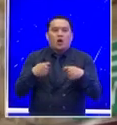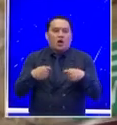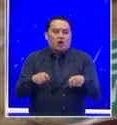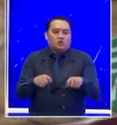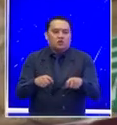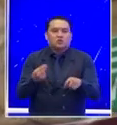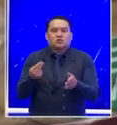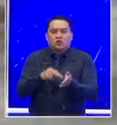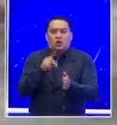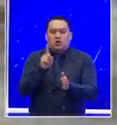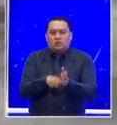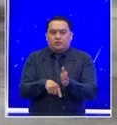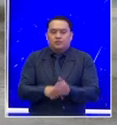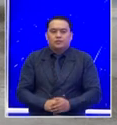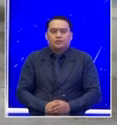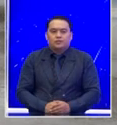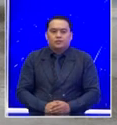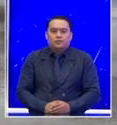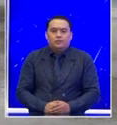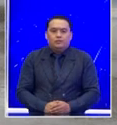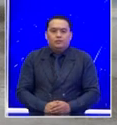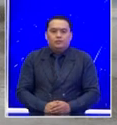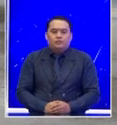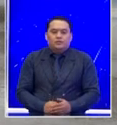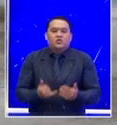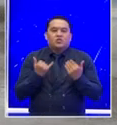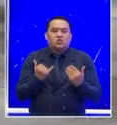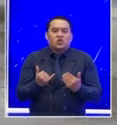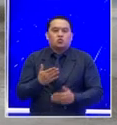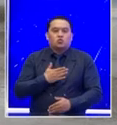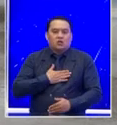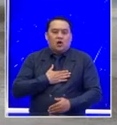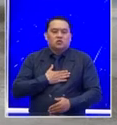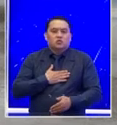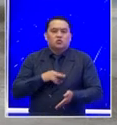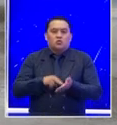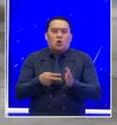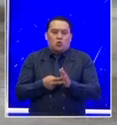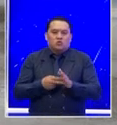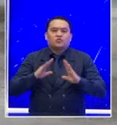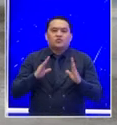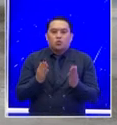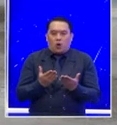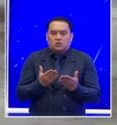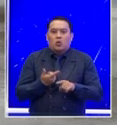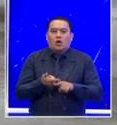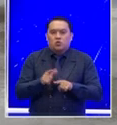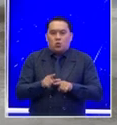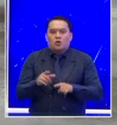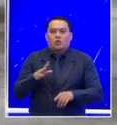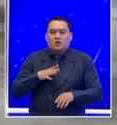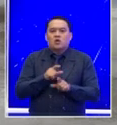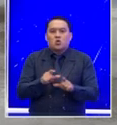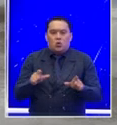по доступной цене. На данный момент, конечно, мы понимаем всю сложившуюся сложную вообще ситуацию, в которой оказались